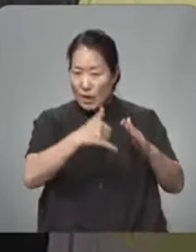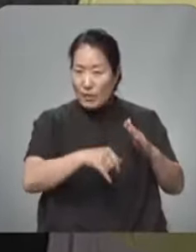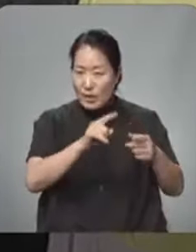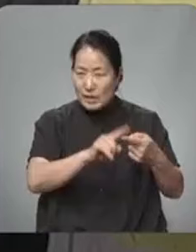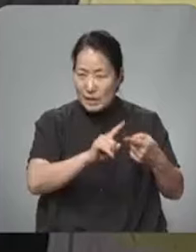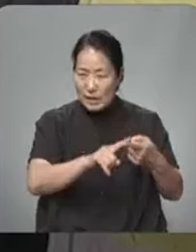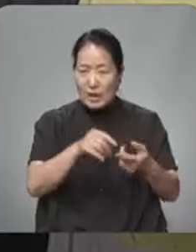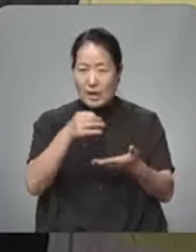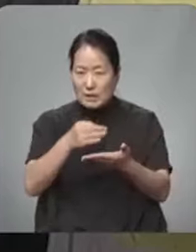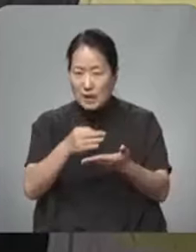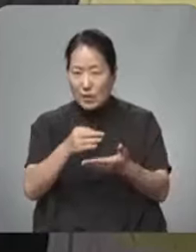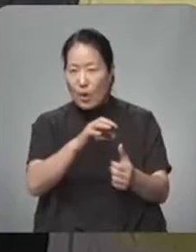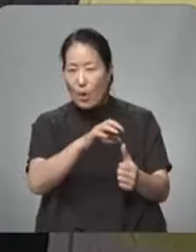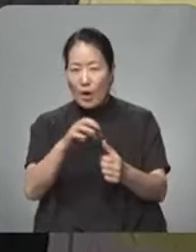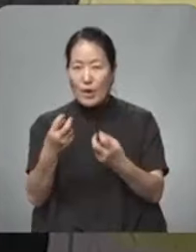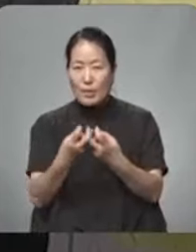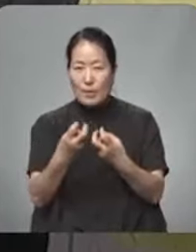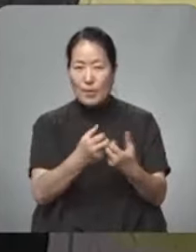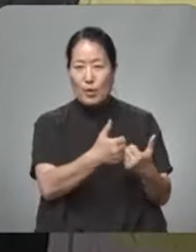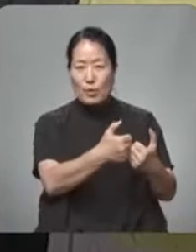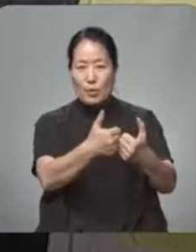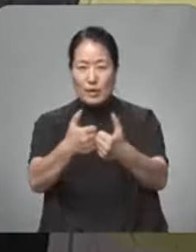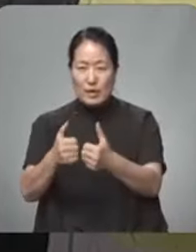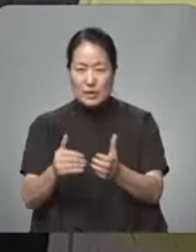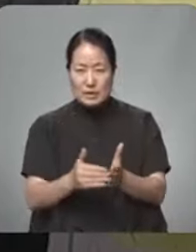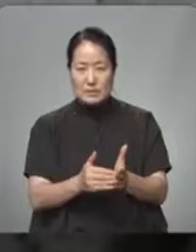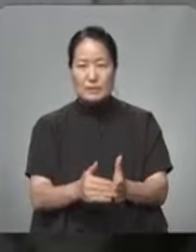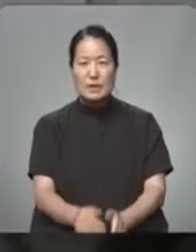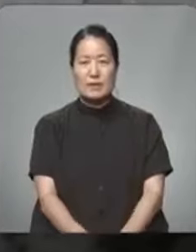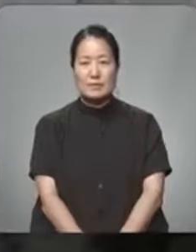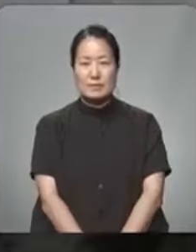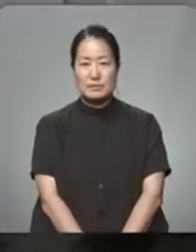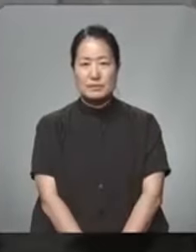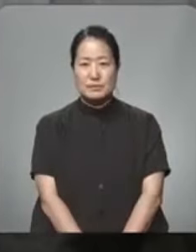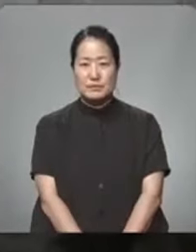등이 논의됐습니다. 이현기 기자입니다.